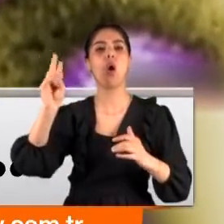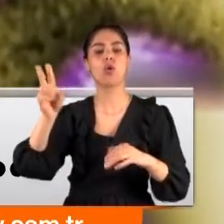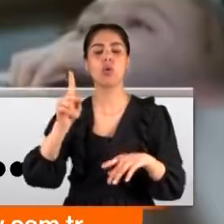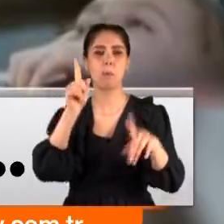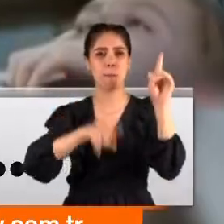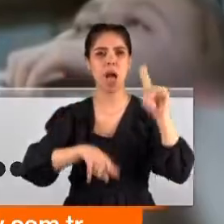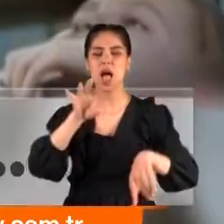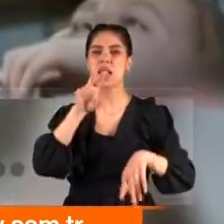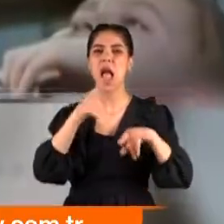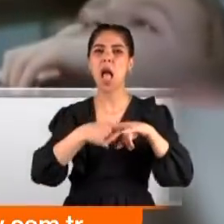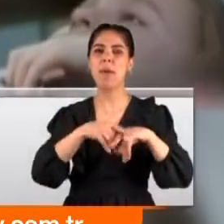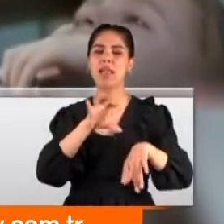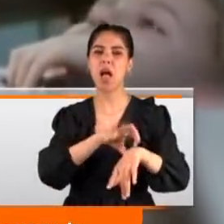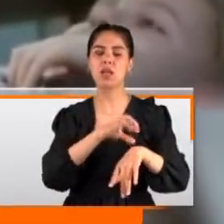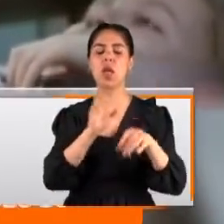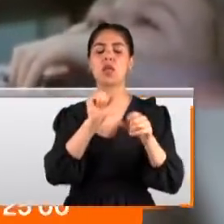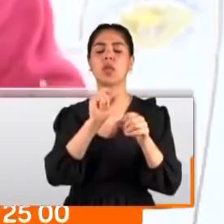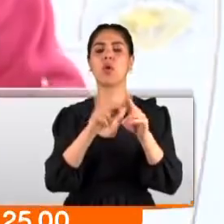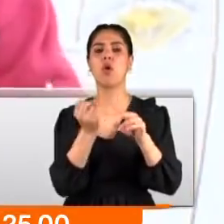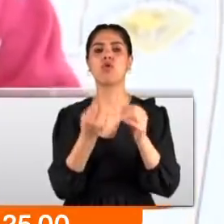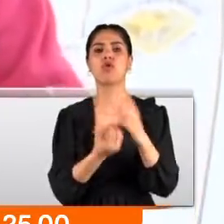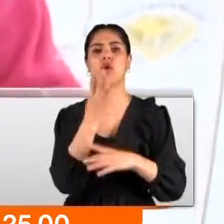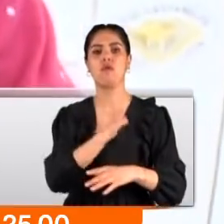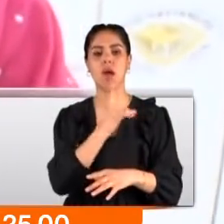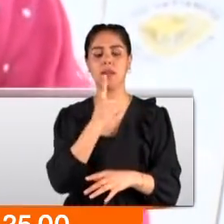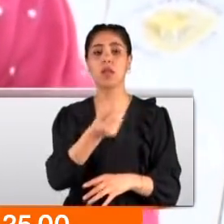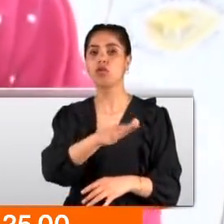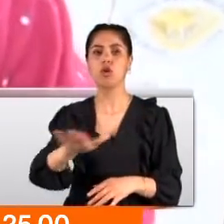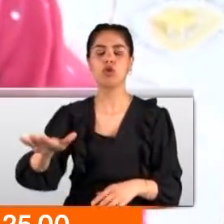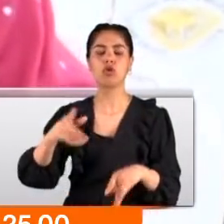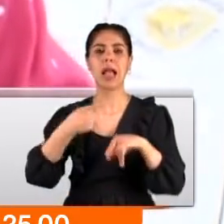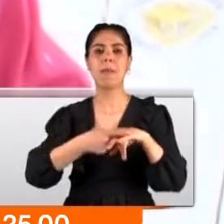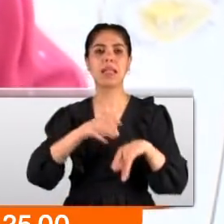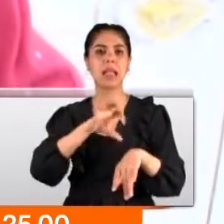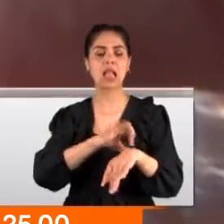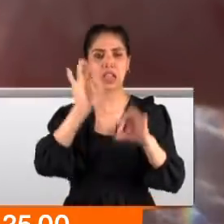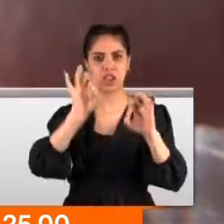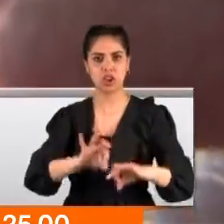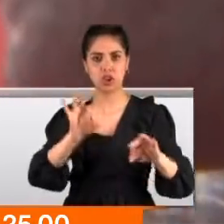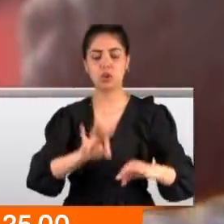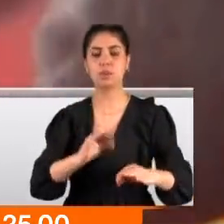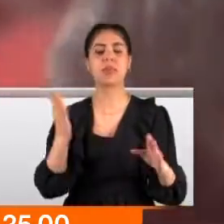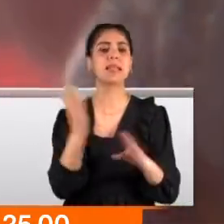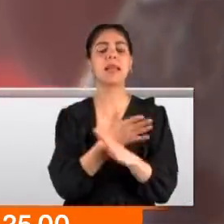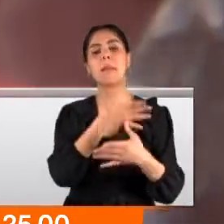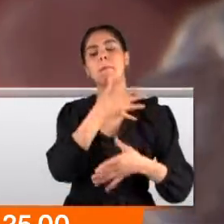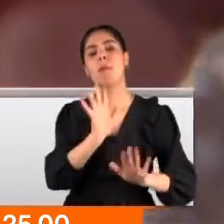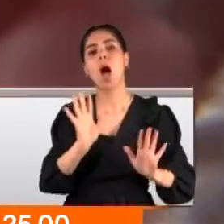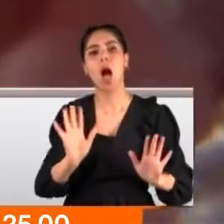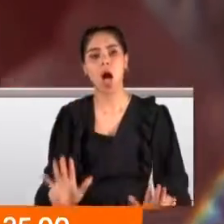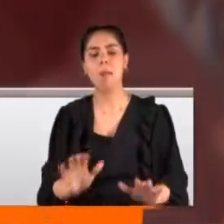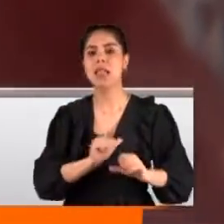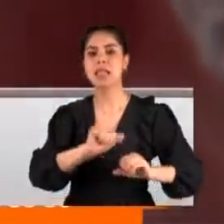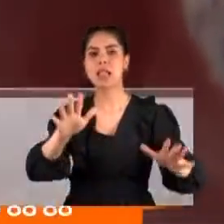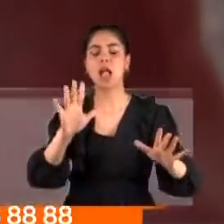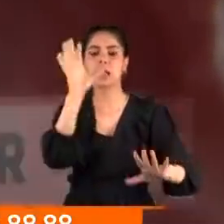vakalarında COVID-19'un da tespit edildiğini açıkladı. Çocuklarda görülen hepatit salgınının şu anda nedeni belirsiz olması